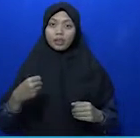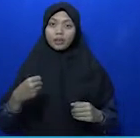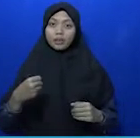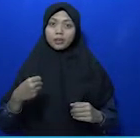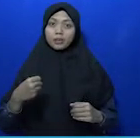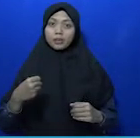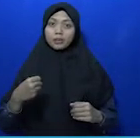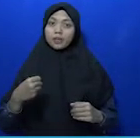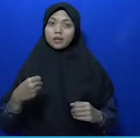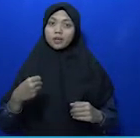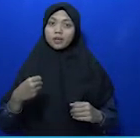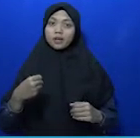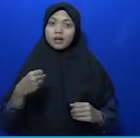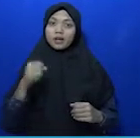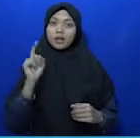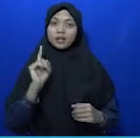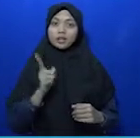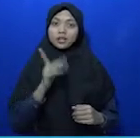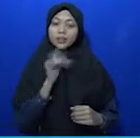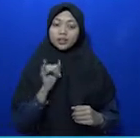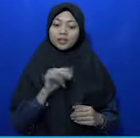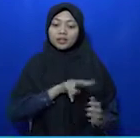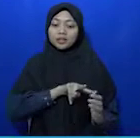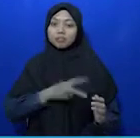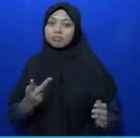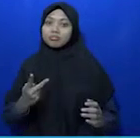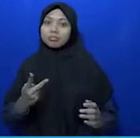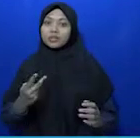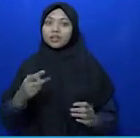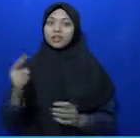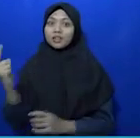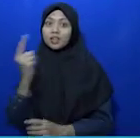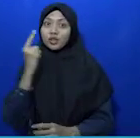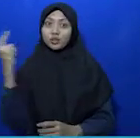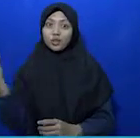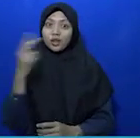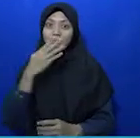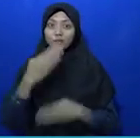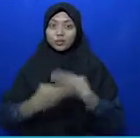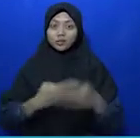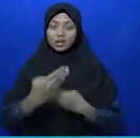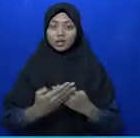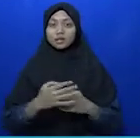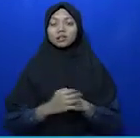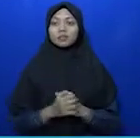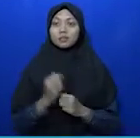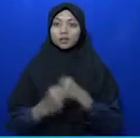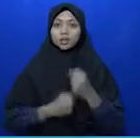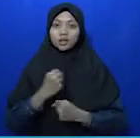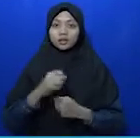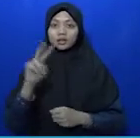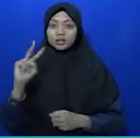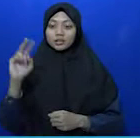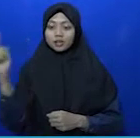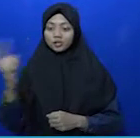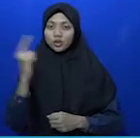misalnya di dilakukan nasionalisasi yang dilakukan oleh di beberapa negara itu ya, saya kira ini impossible, gitu, tidak